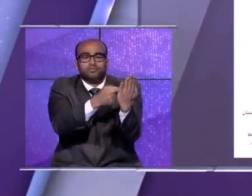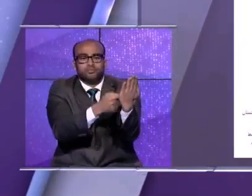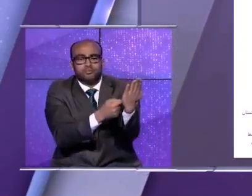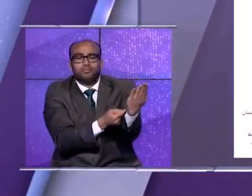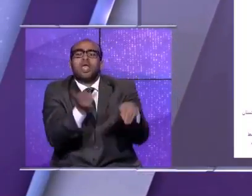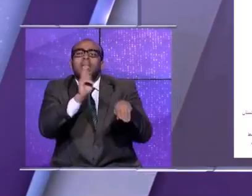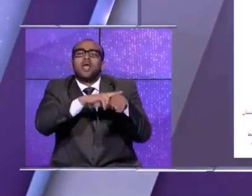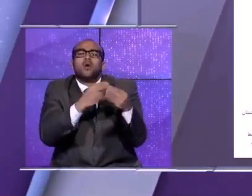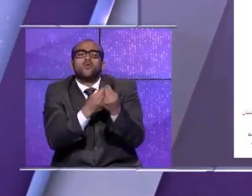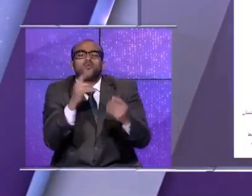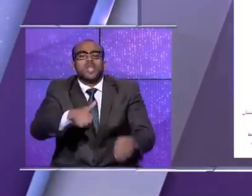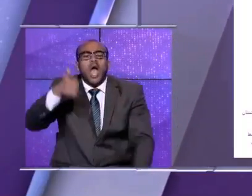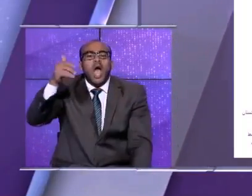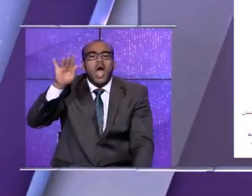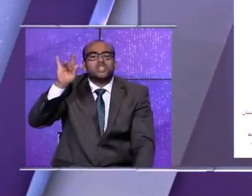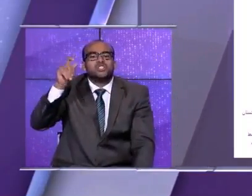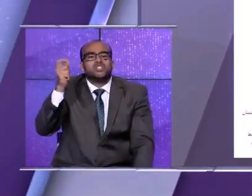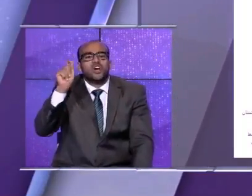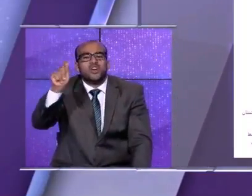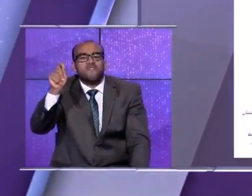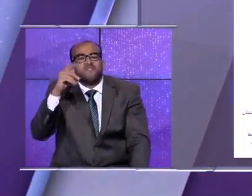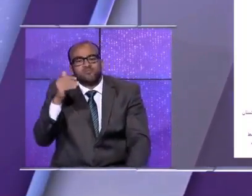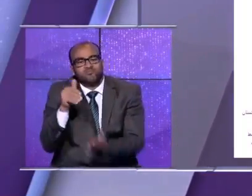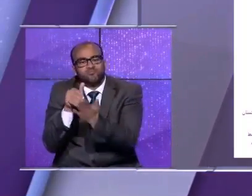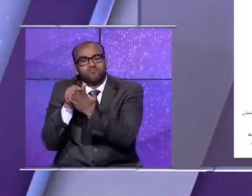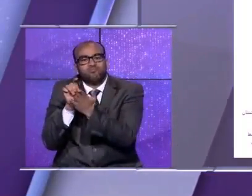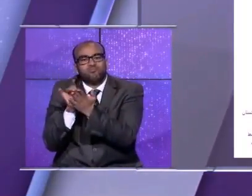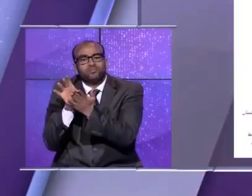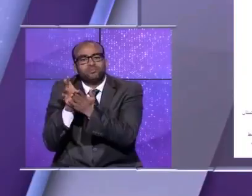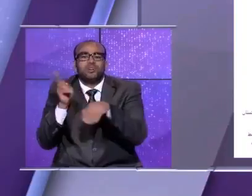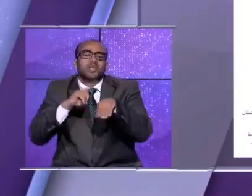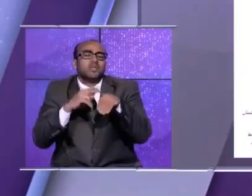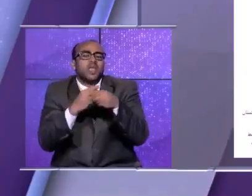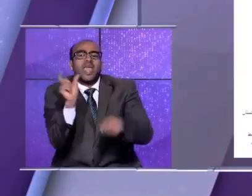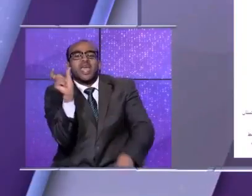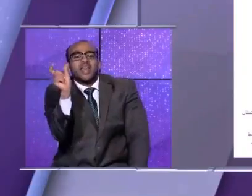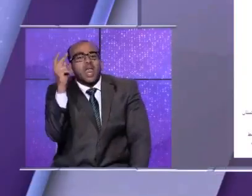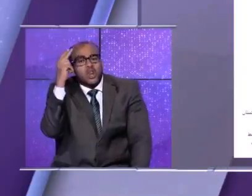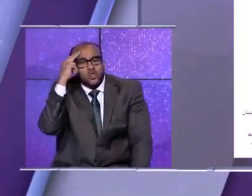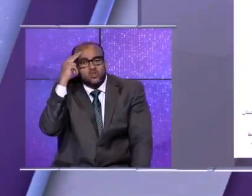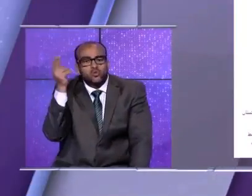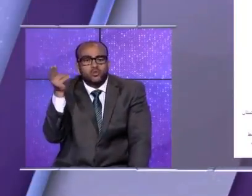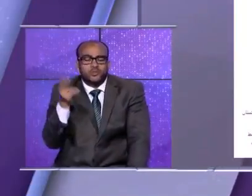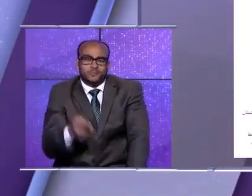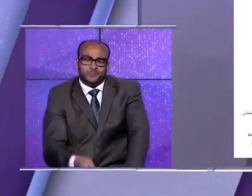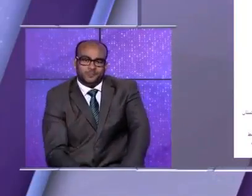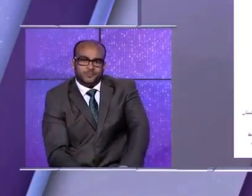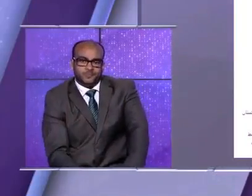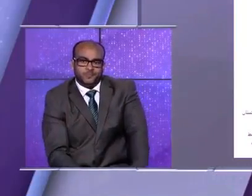المهاجم أشرف بن شرقي المنتقل حديثا إلى الهلال السعودي.